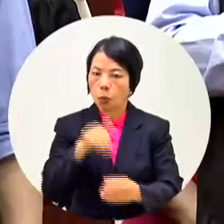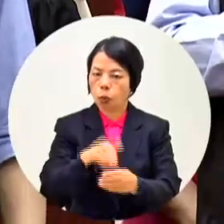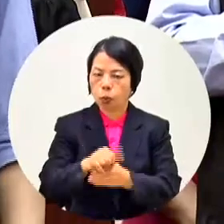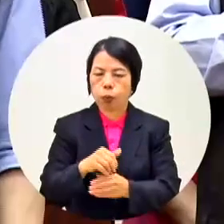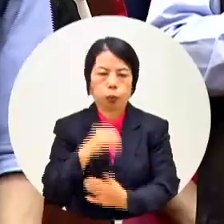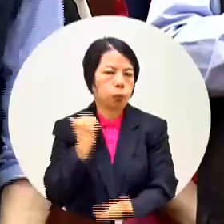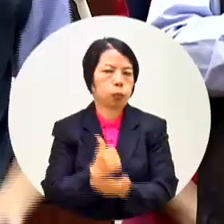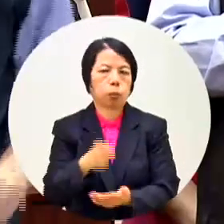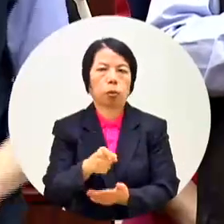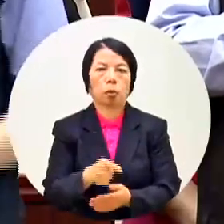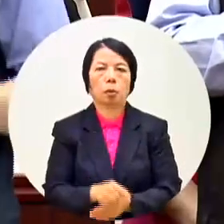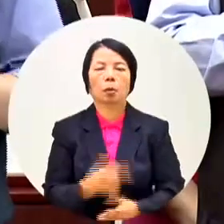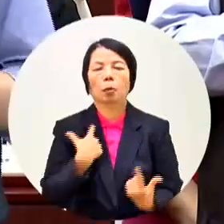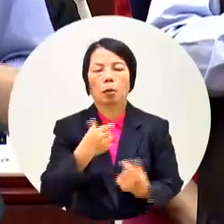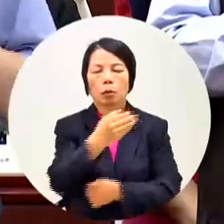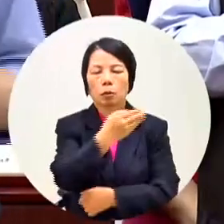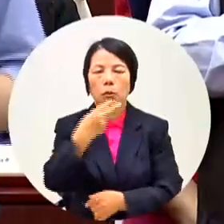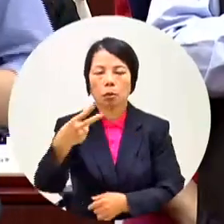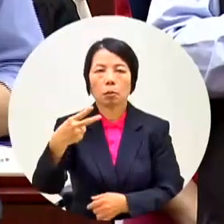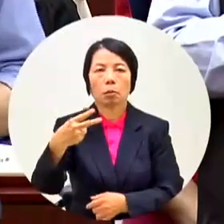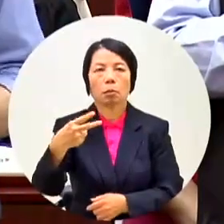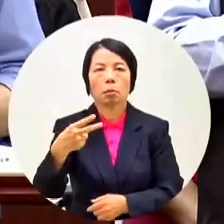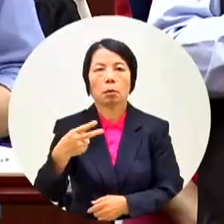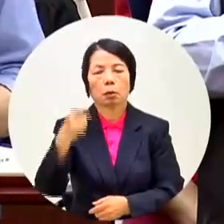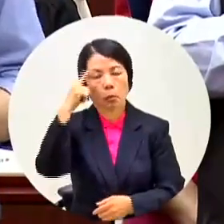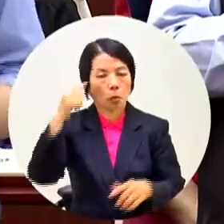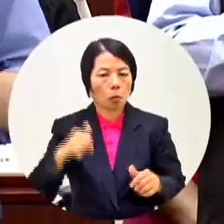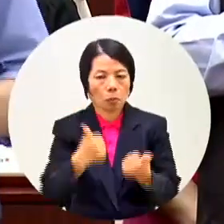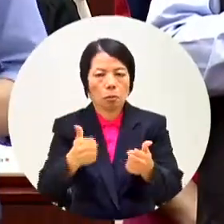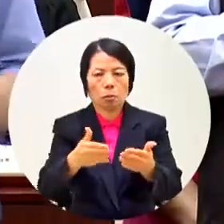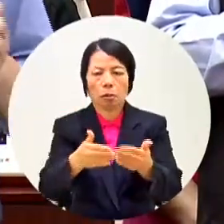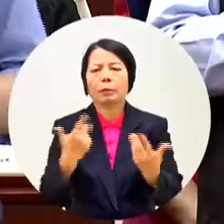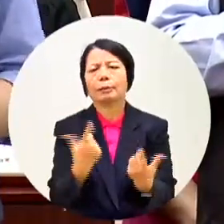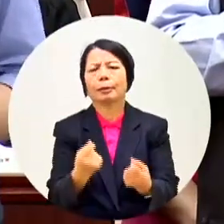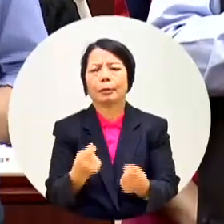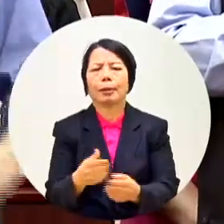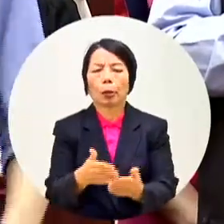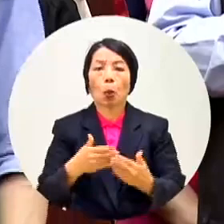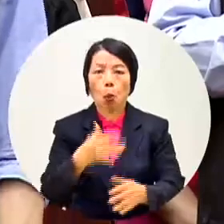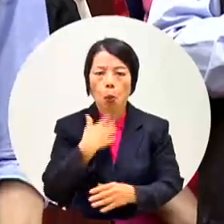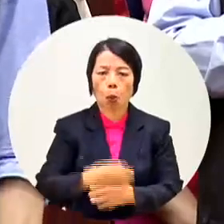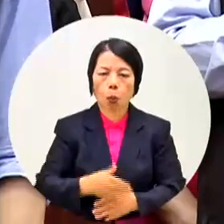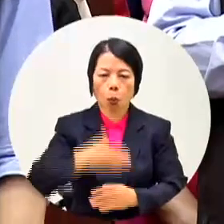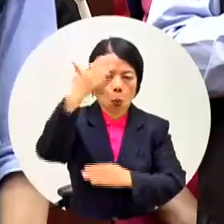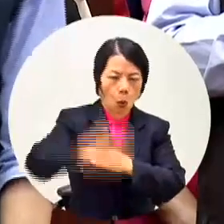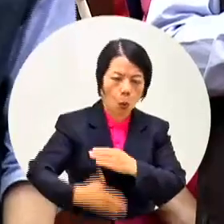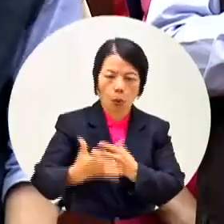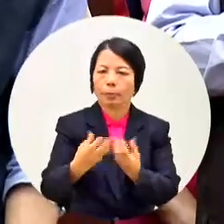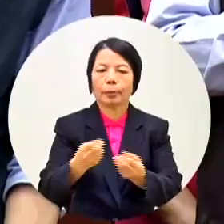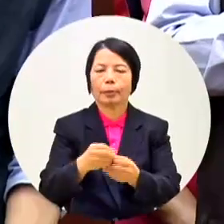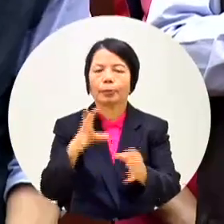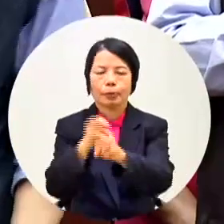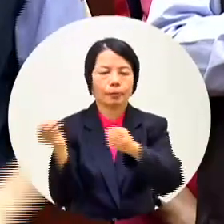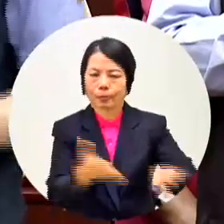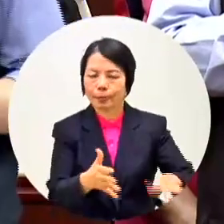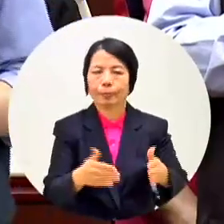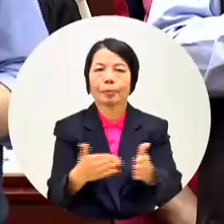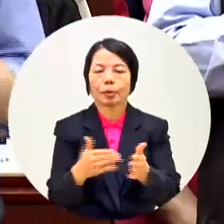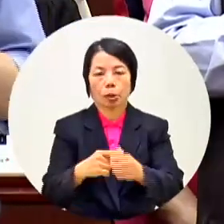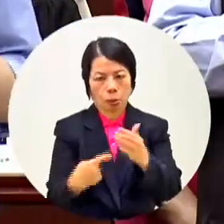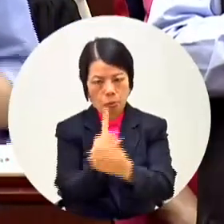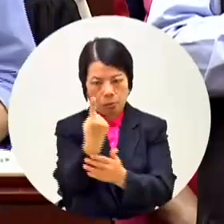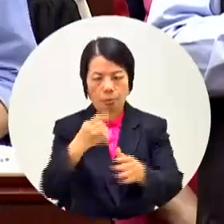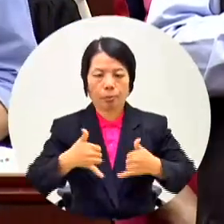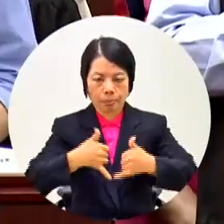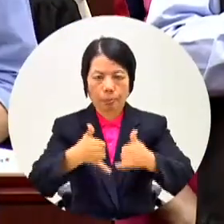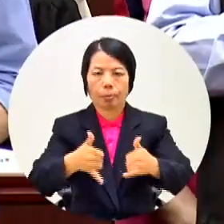围墙，只有道路，这个是对未来高雄的发展以及两岸之间的互动太重要了。所以您再说这个，